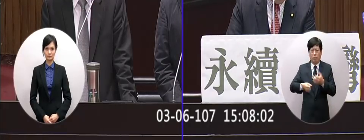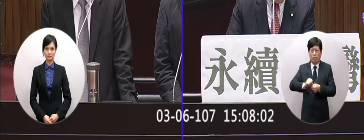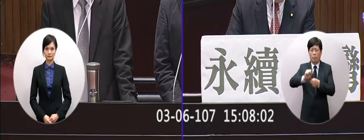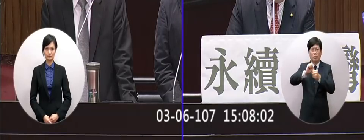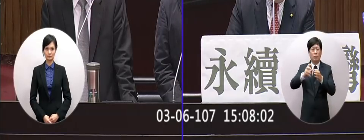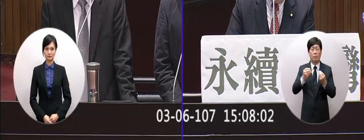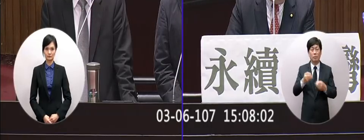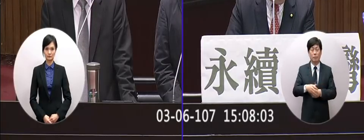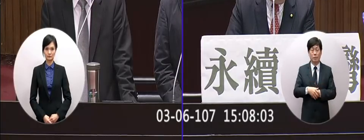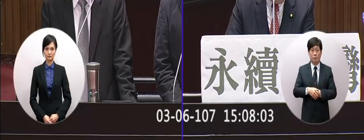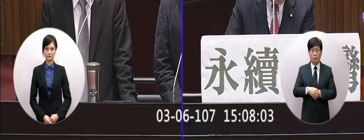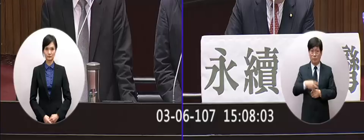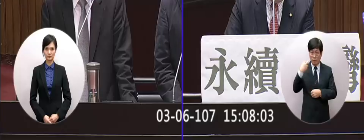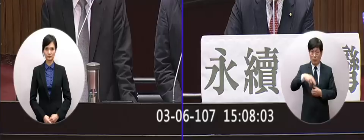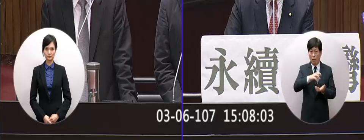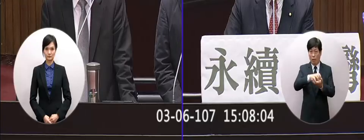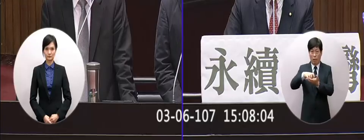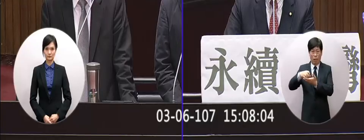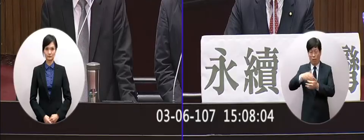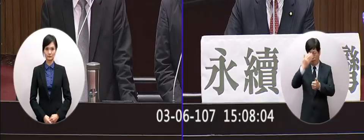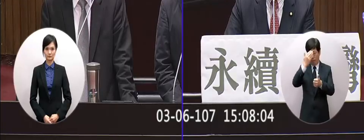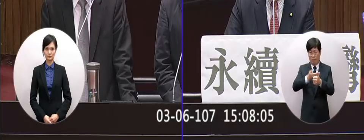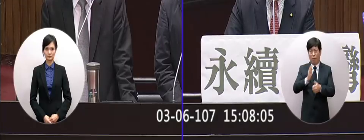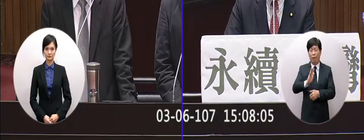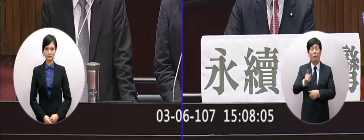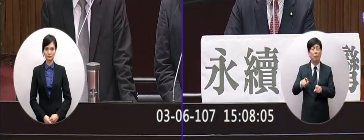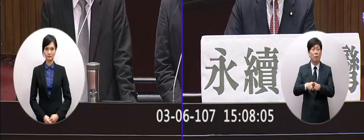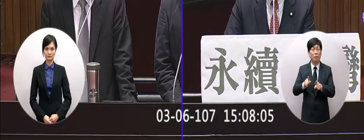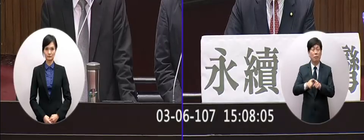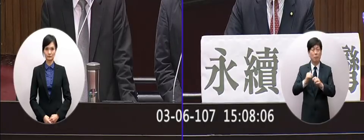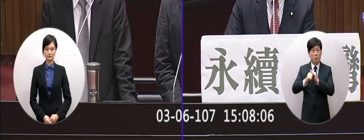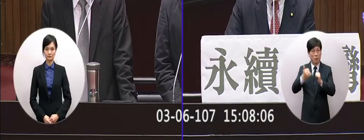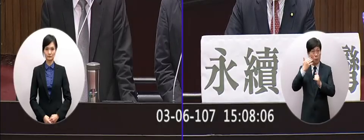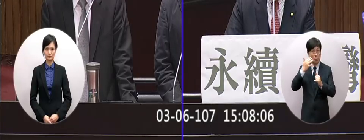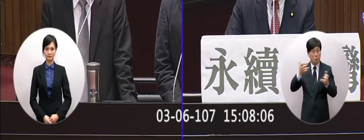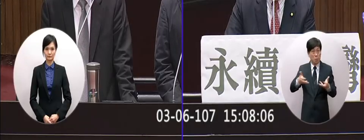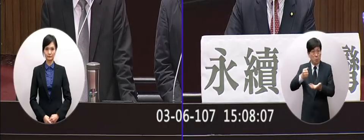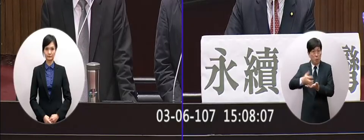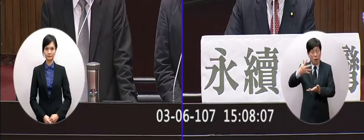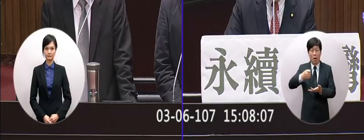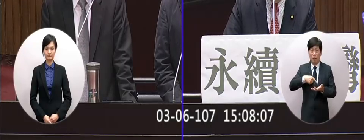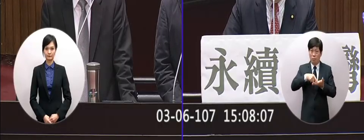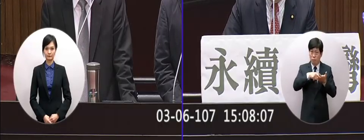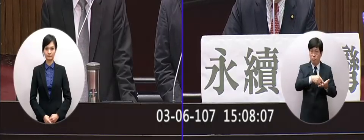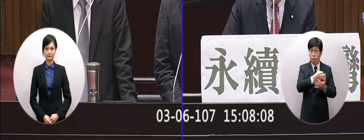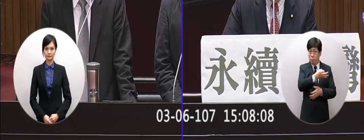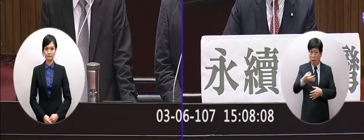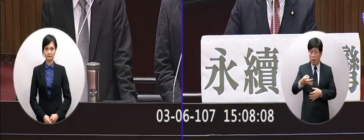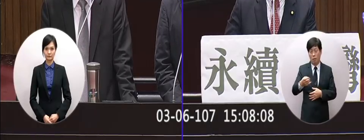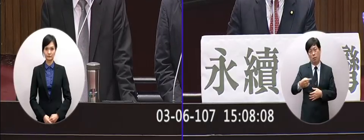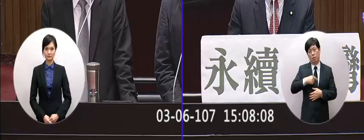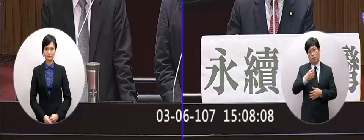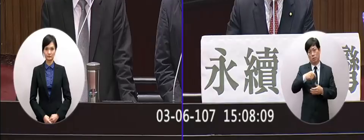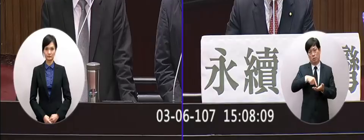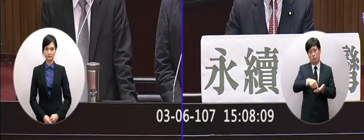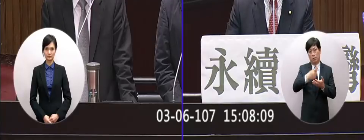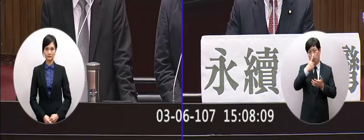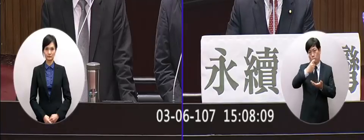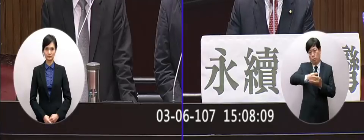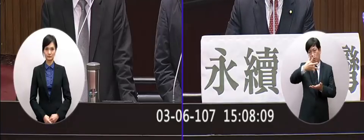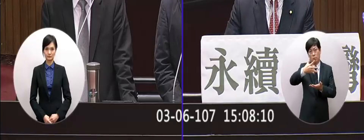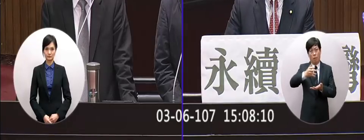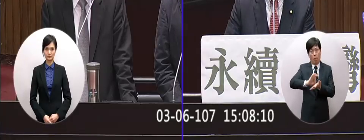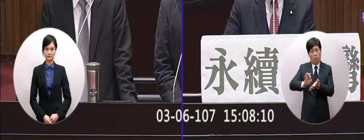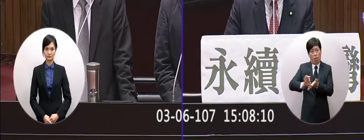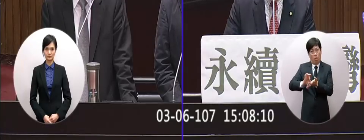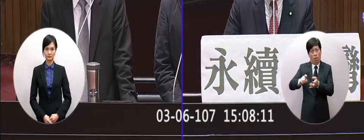在行政作为要增加人民的困扰，所以一般民众要盖房子，如果他要拿到奖励，又要申请立建筑，他必须要付出高